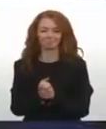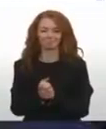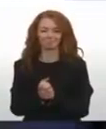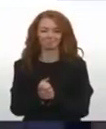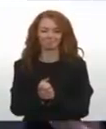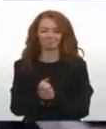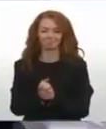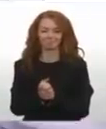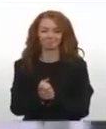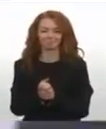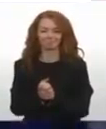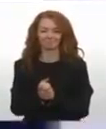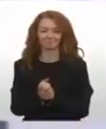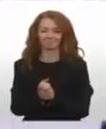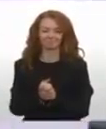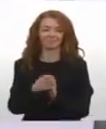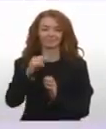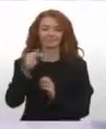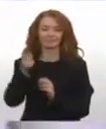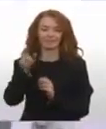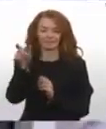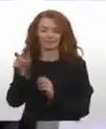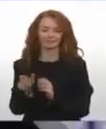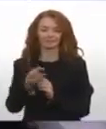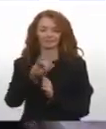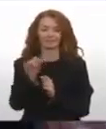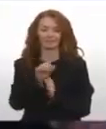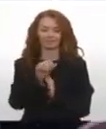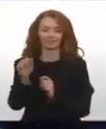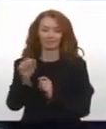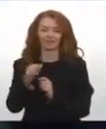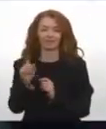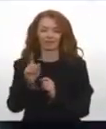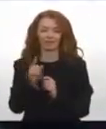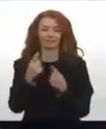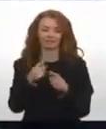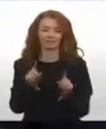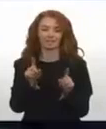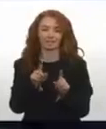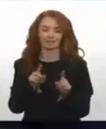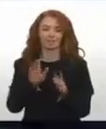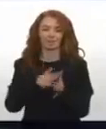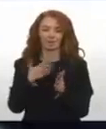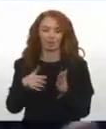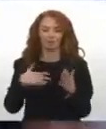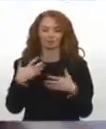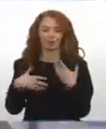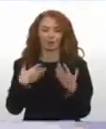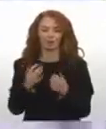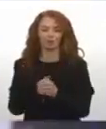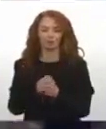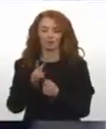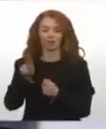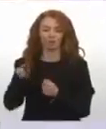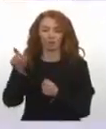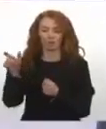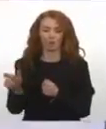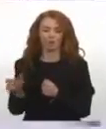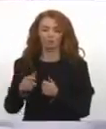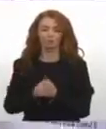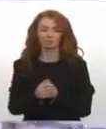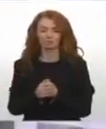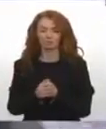Paldies. Harijs Rokpelns, Zaļo un Zemnieku savienība. Jā, mums pietiek citas lietas, par ko uztraukties dzīvē. Paldies. Valdis Dombrovskis, Jaunā